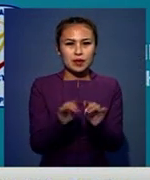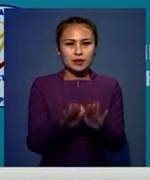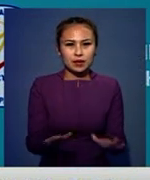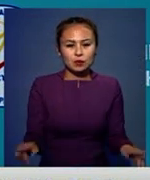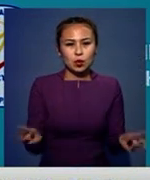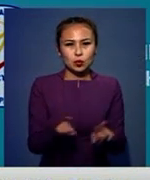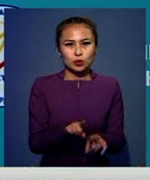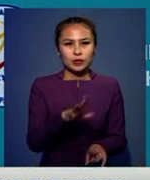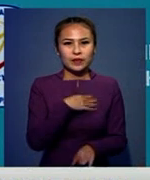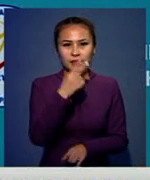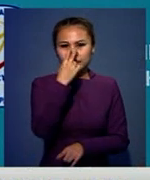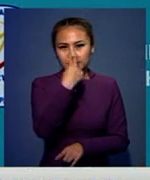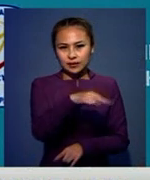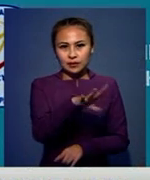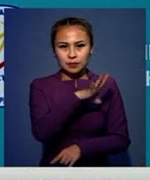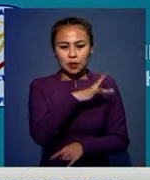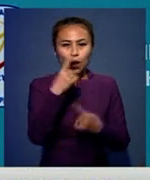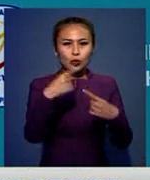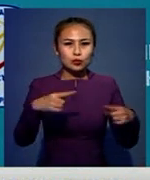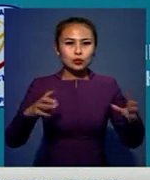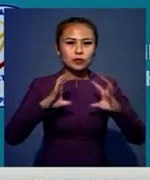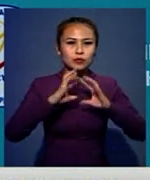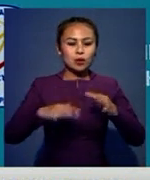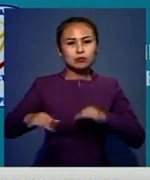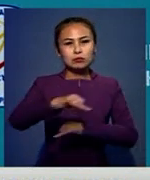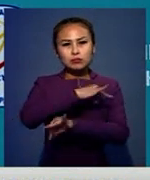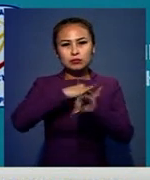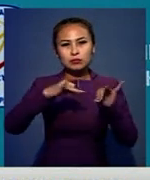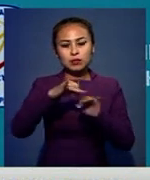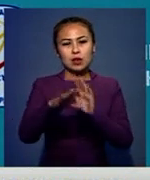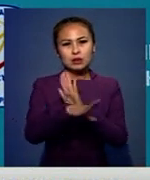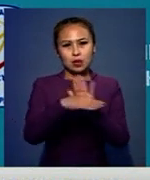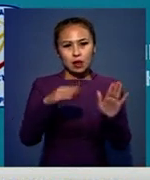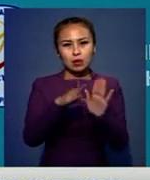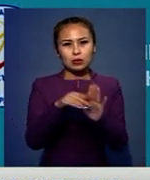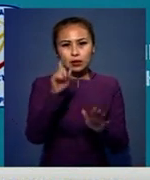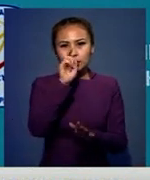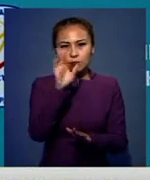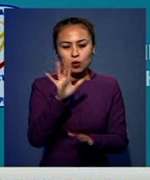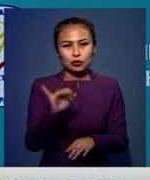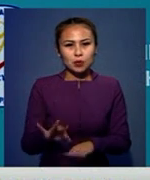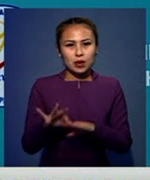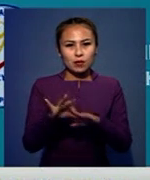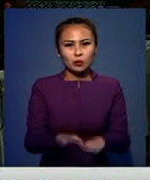жүрген жандарды көрдім. Басқа да халықаралық байқаушылармен кеңесе келе сайлаудың сәтті өтіп жатқанын айтқым